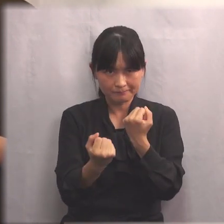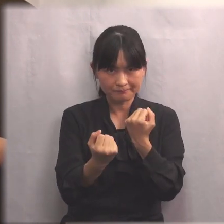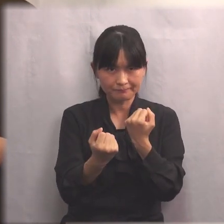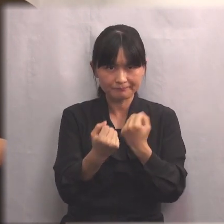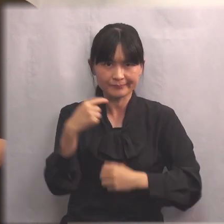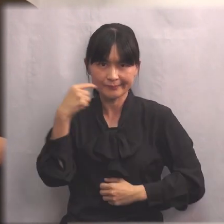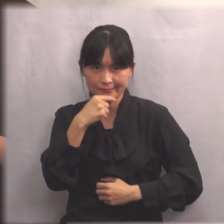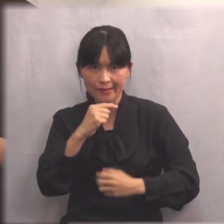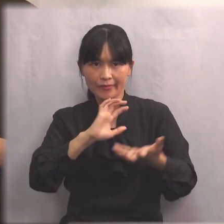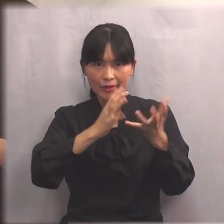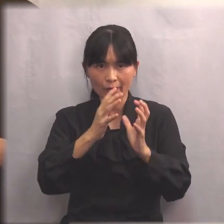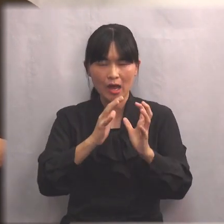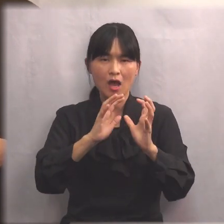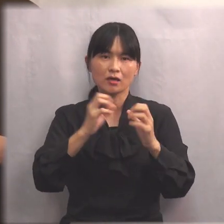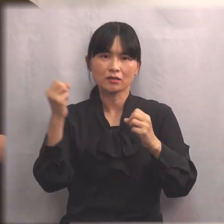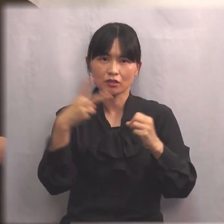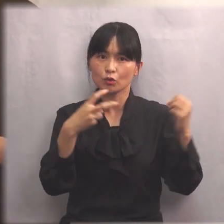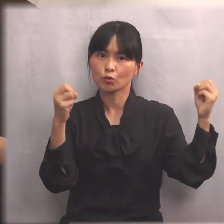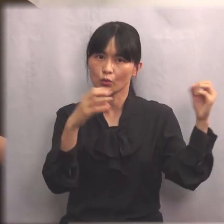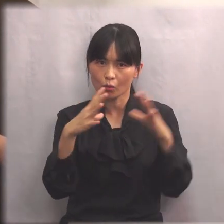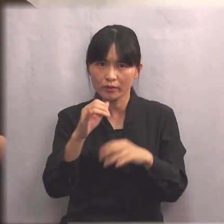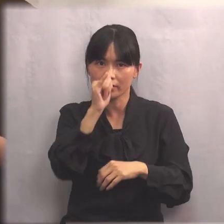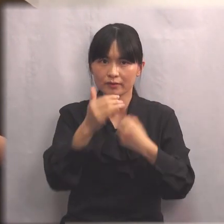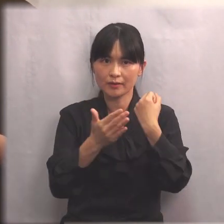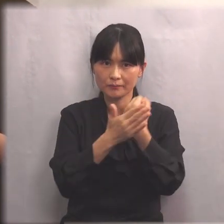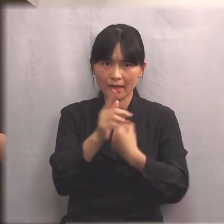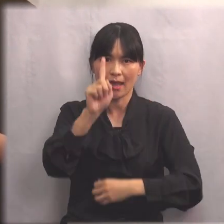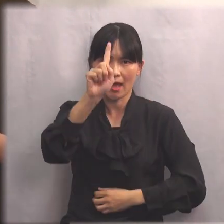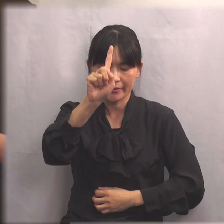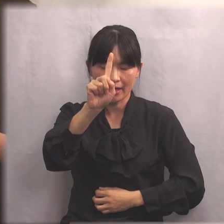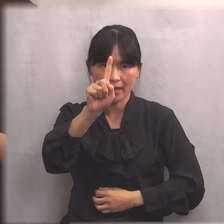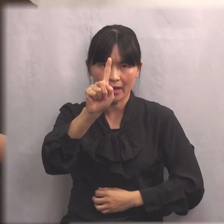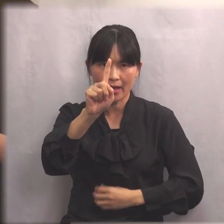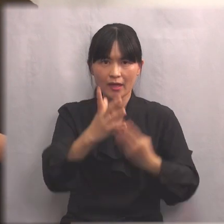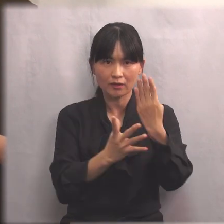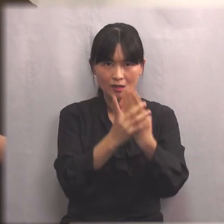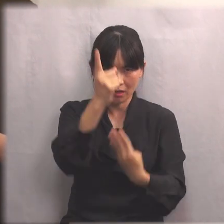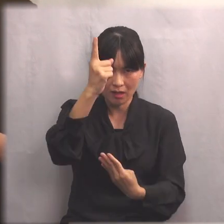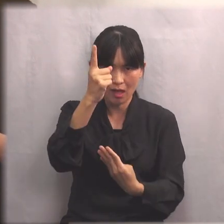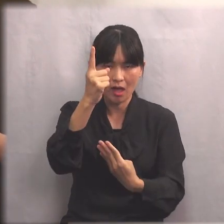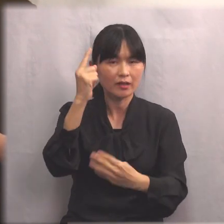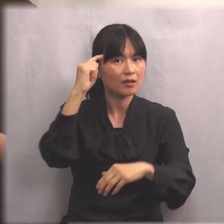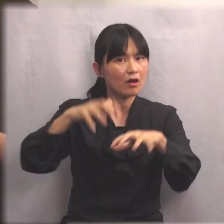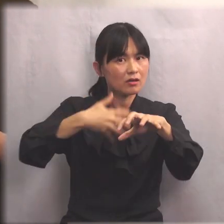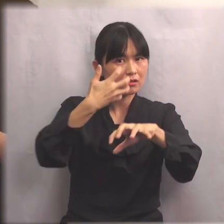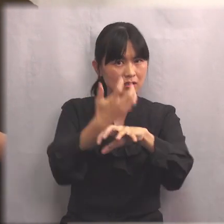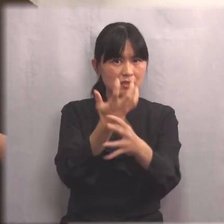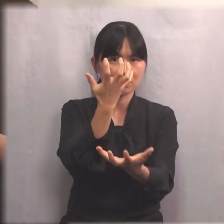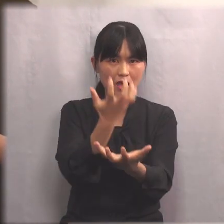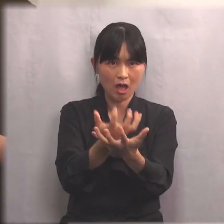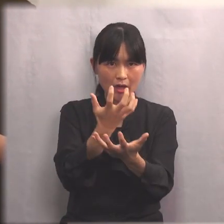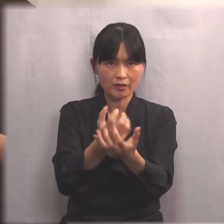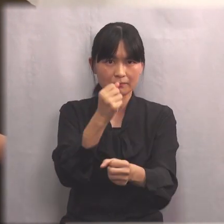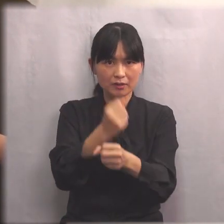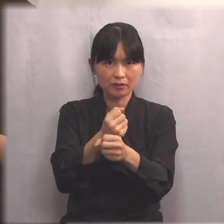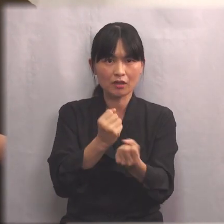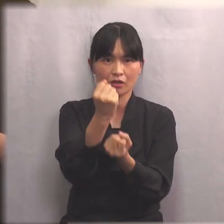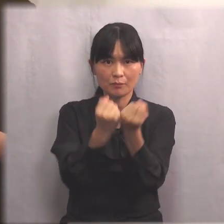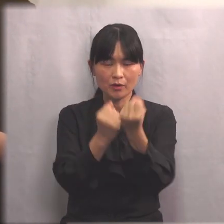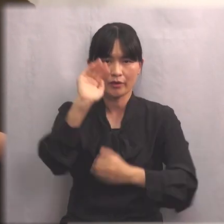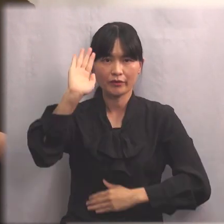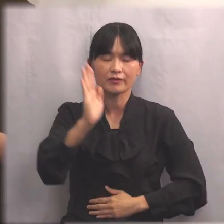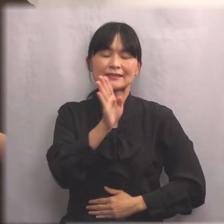치열한 대화와 토론을 통해서 오늘 이 자리에 하나의 단일한 혁신안을 여러분께 소개해 드릴 수 있게 된 점에